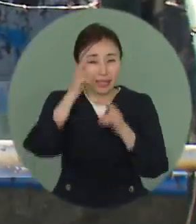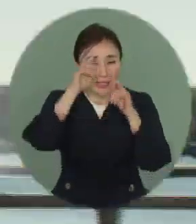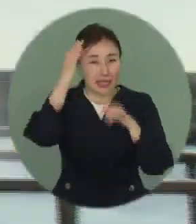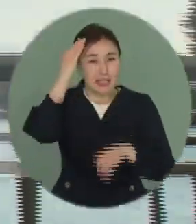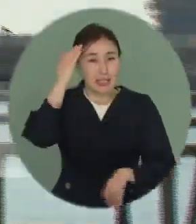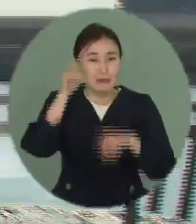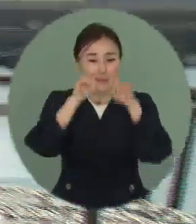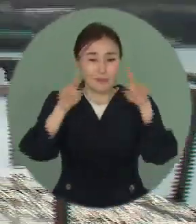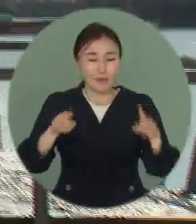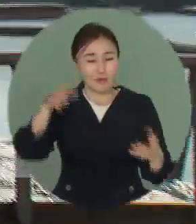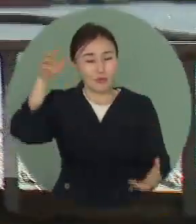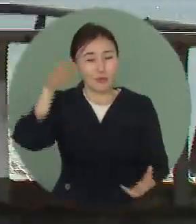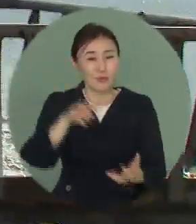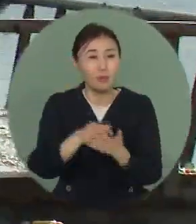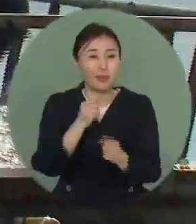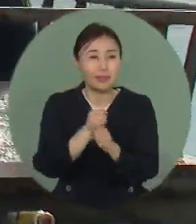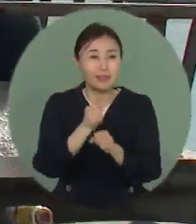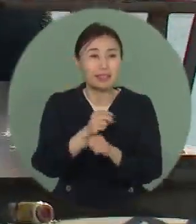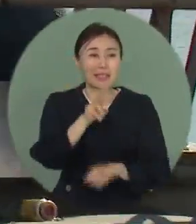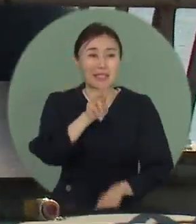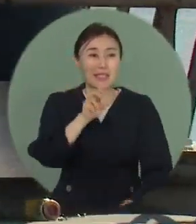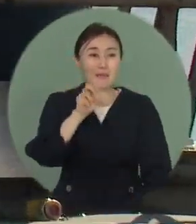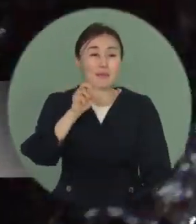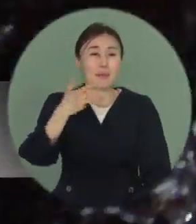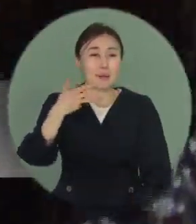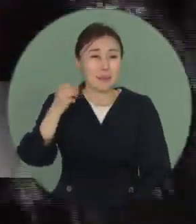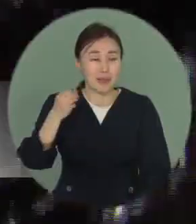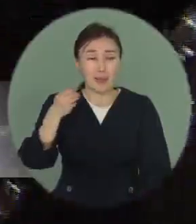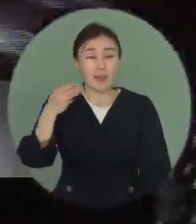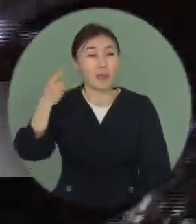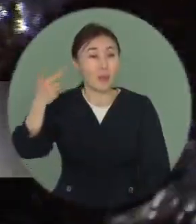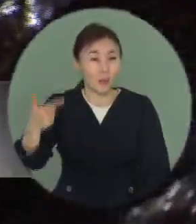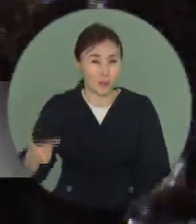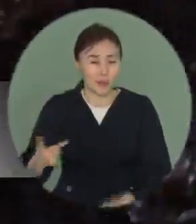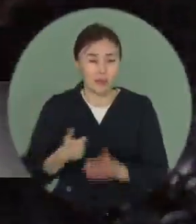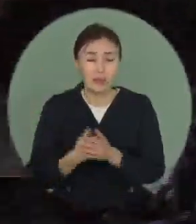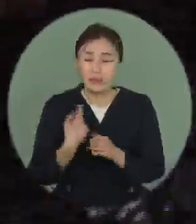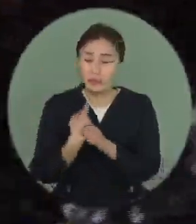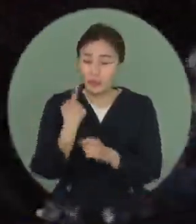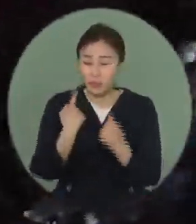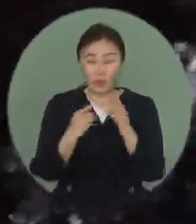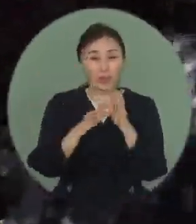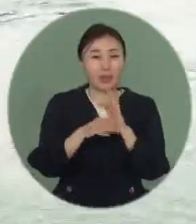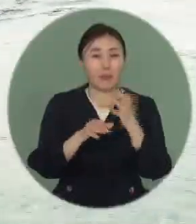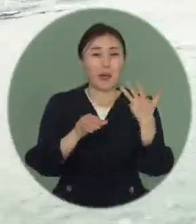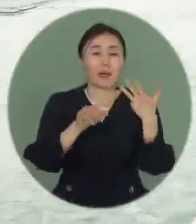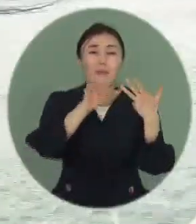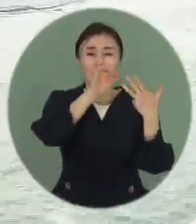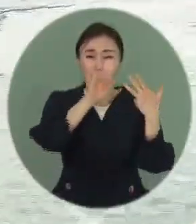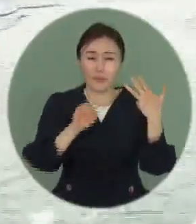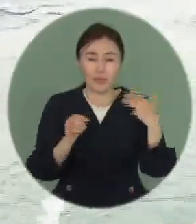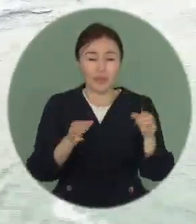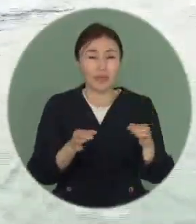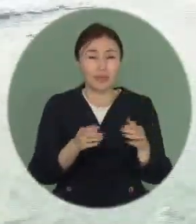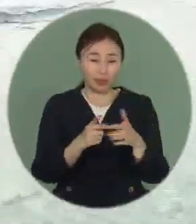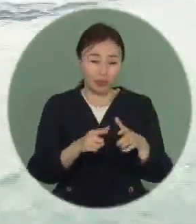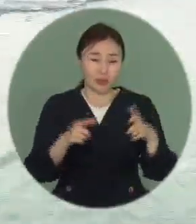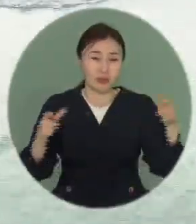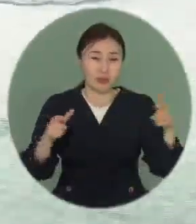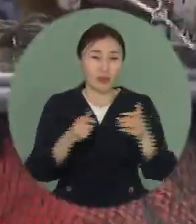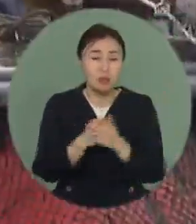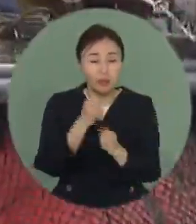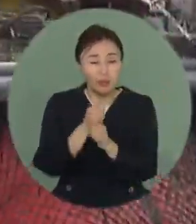생산량은 28만 7,000여 톤으로 지난해보다 88% 가량 증가했습니다 이처럼 생산량